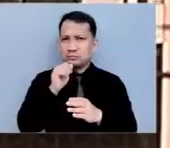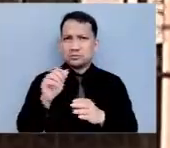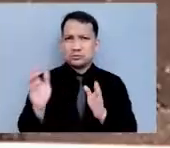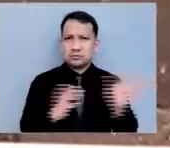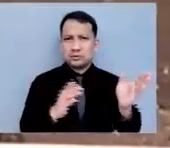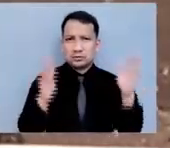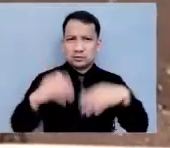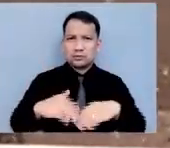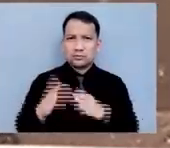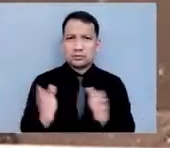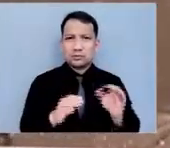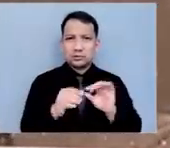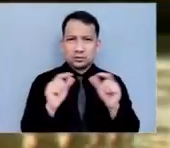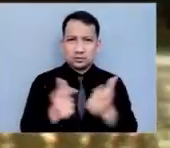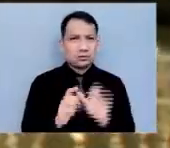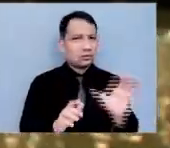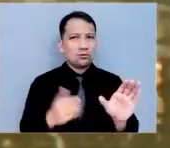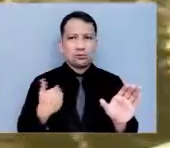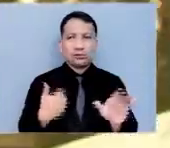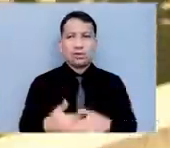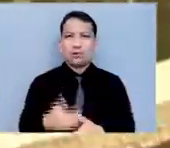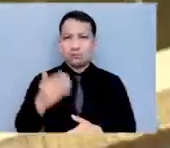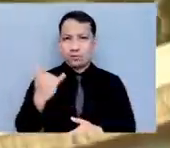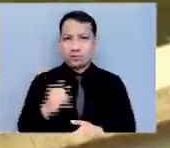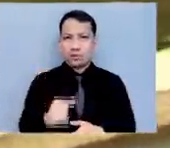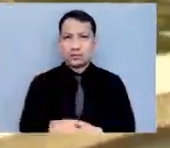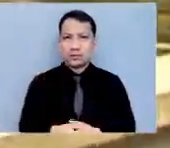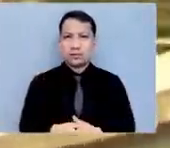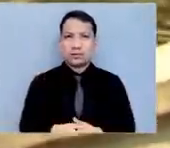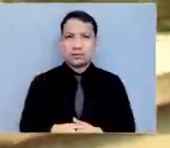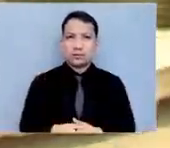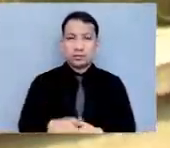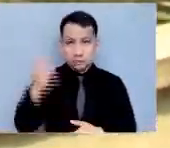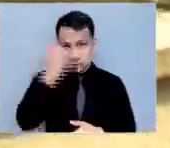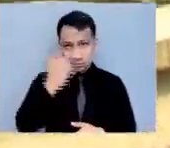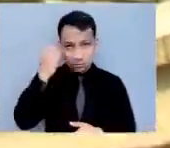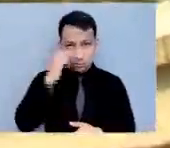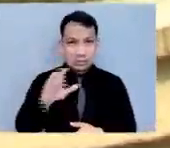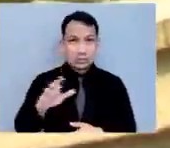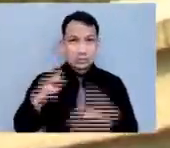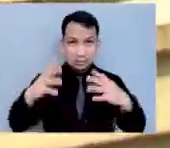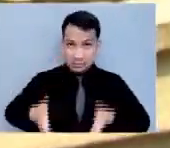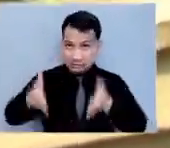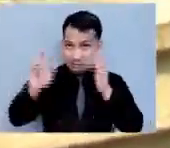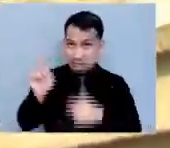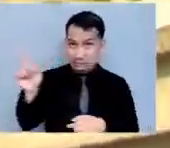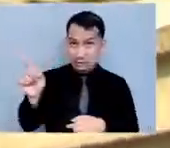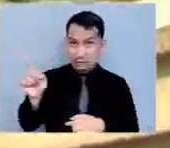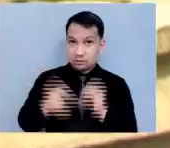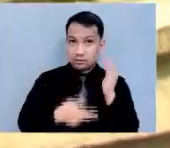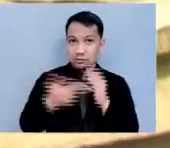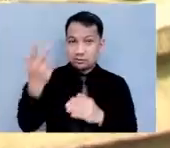ng kinakausap na grupo. Eh bakit nga naman hindi? Sa Europa, yung ganyan mga building ay nabibigyan